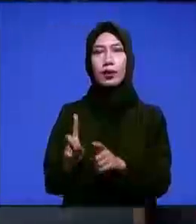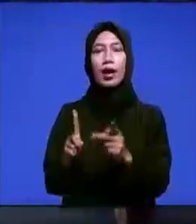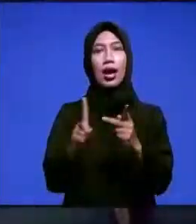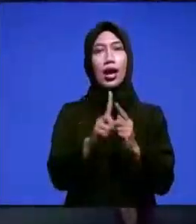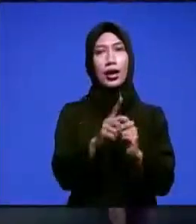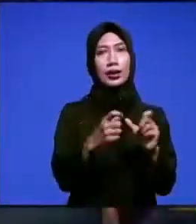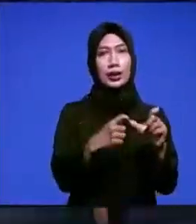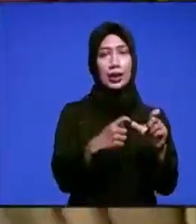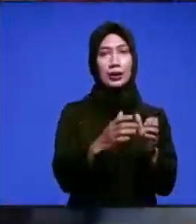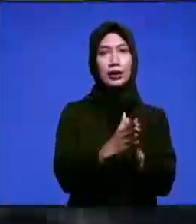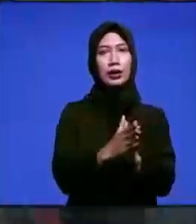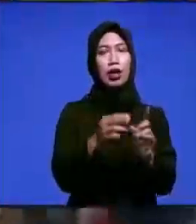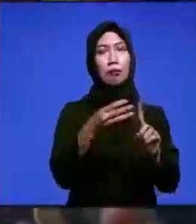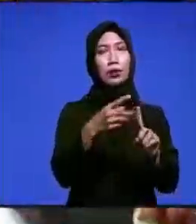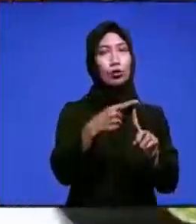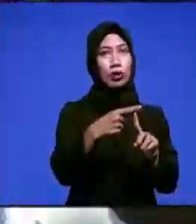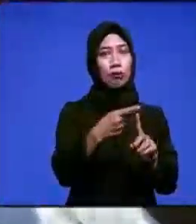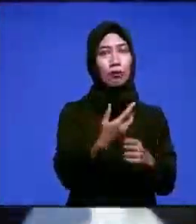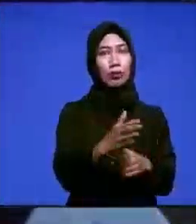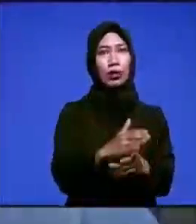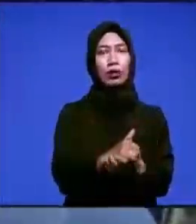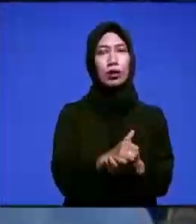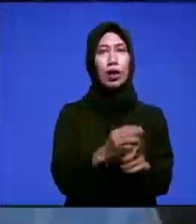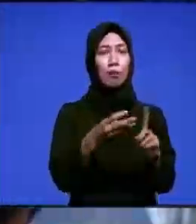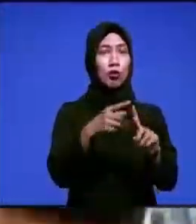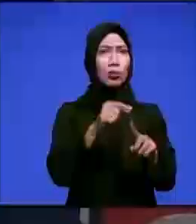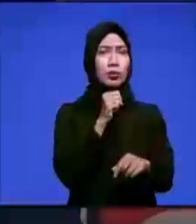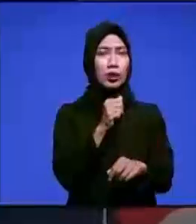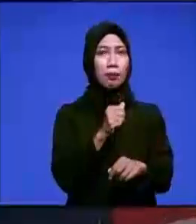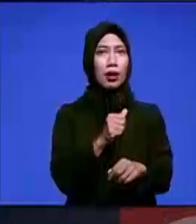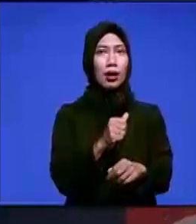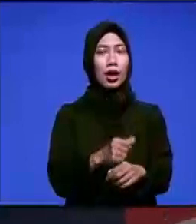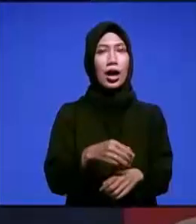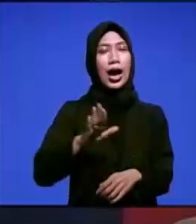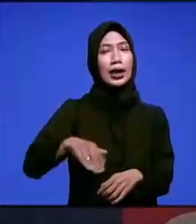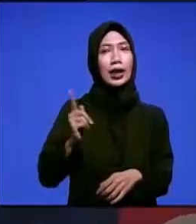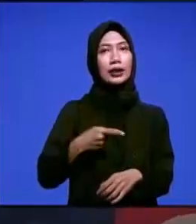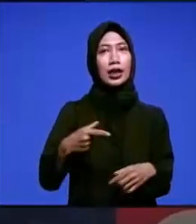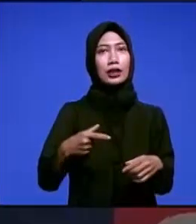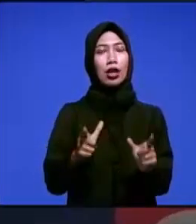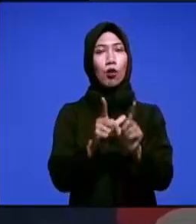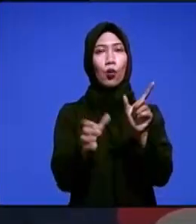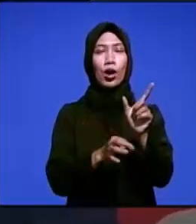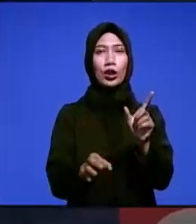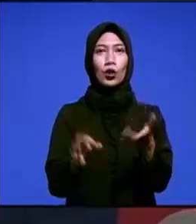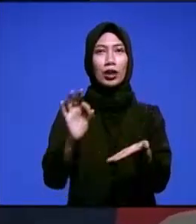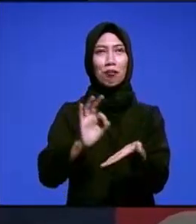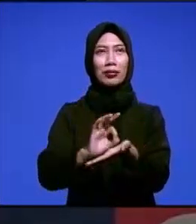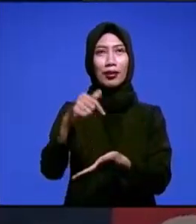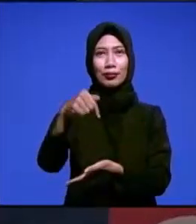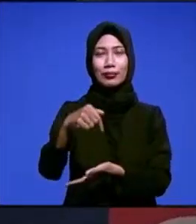Makmur Said dan Badru Tamam Ahda yang merupakan putra wali kota Mataram saat ini. Tim Liputan Trans 7.